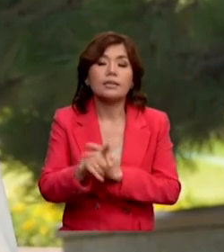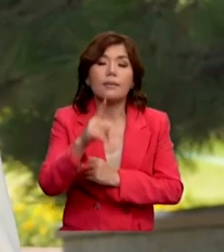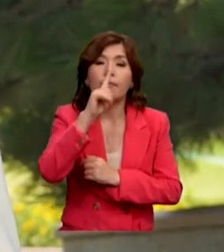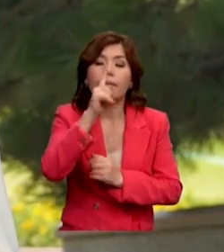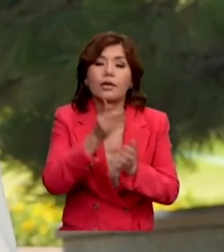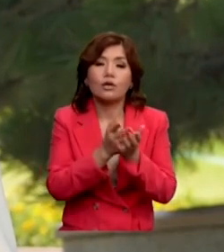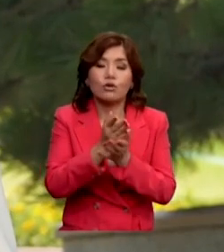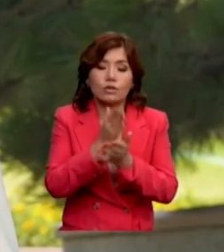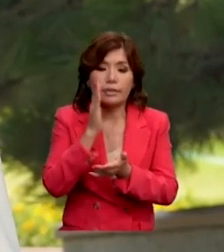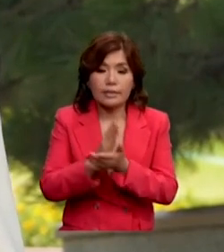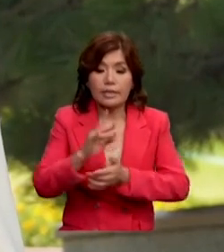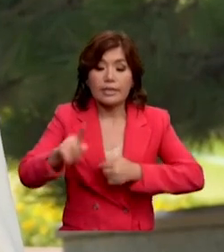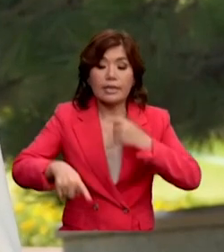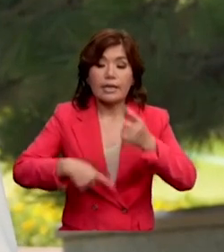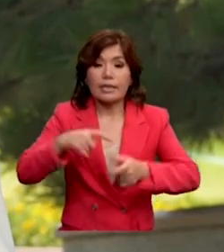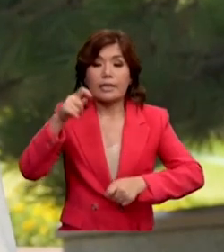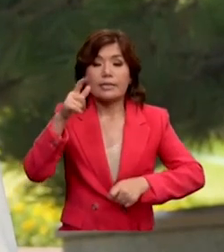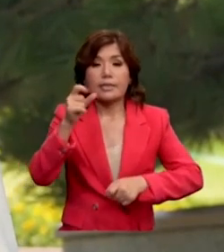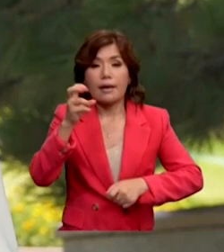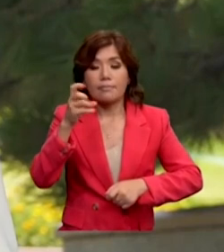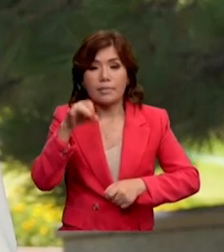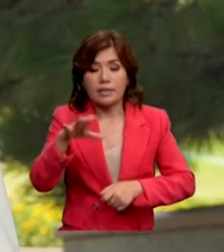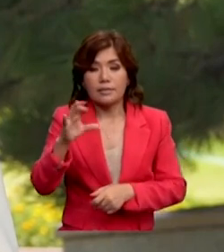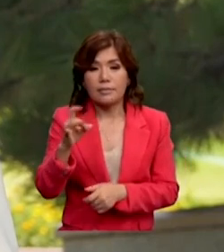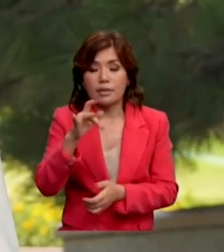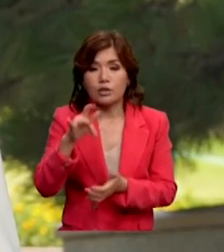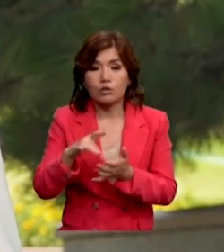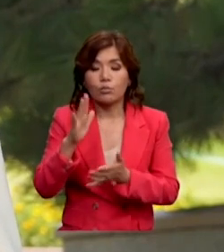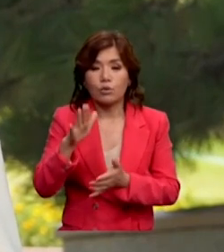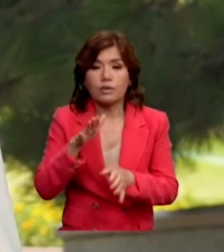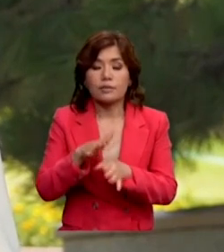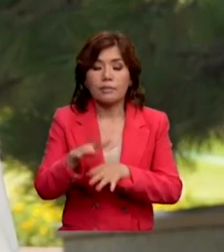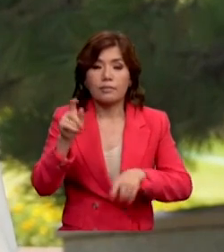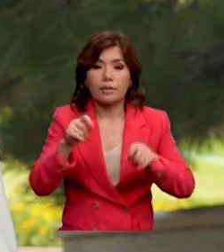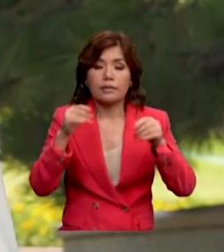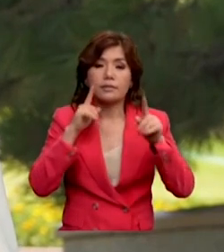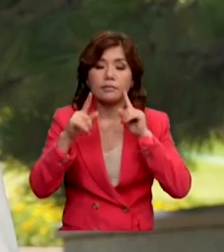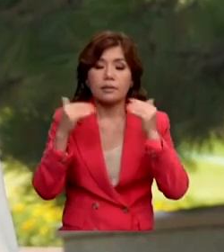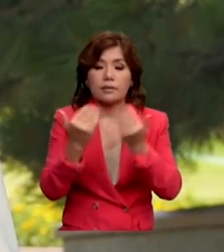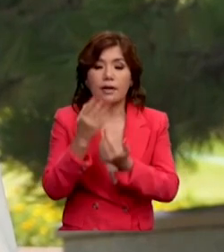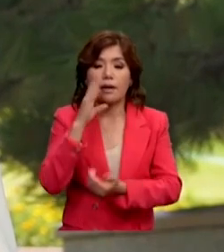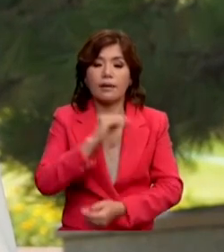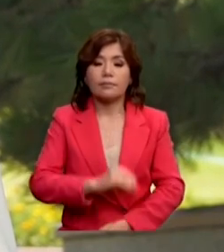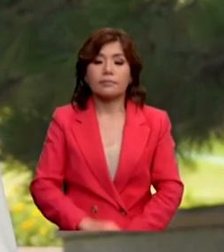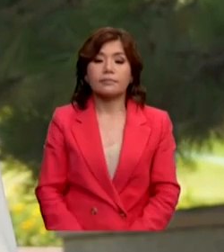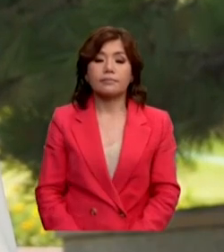бар. Келесі саммит келер жылы Самарқандта өтеді. Маржан Жұмабай, Санжар Равшан, Атамекен Бизнес, Өзбекстан.